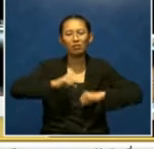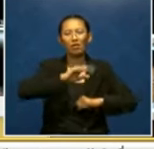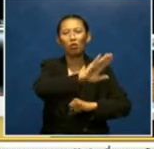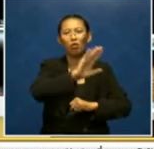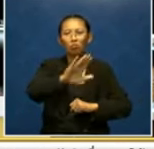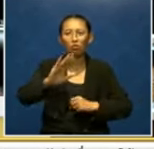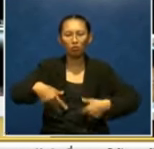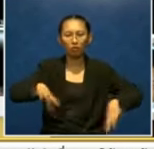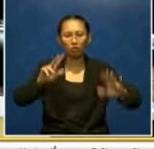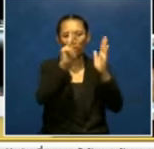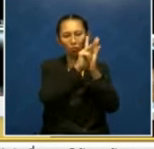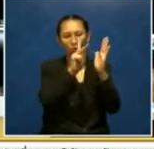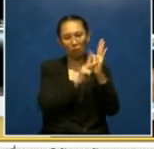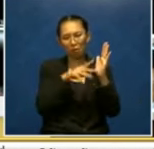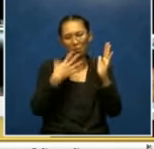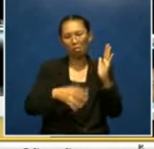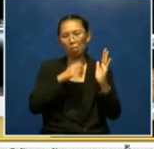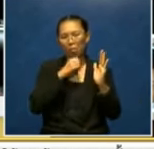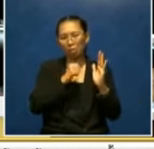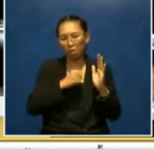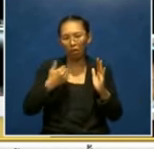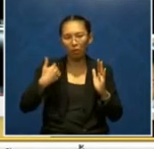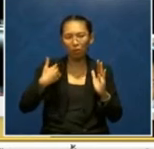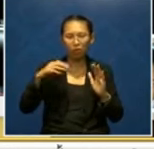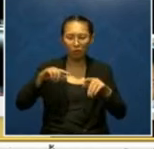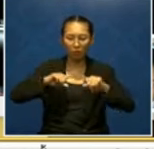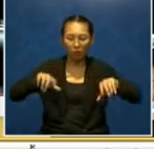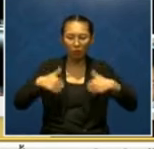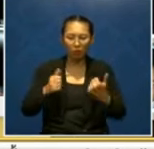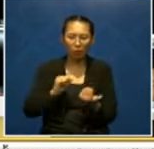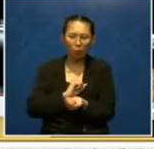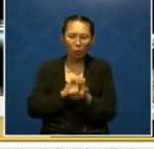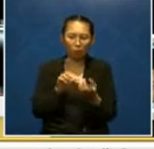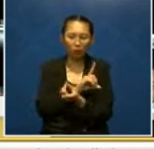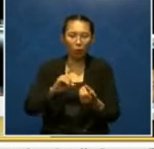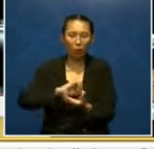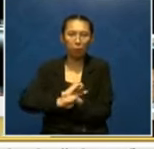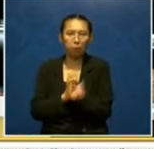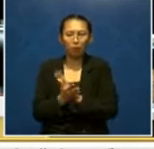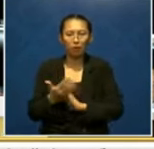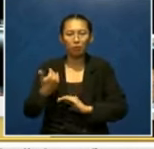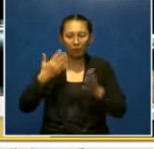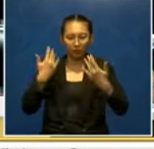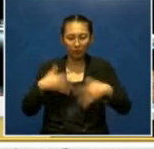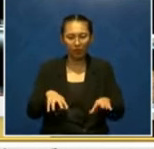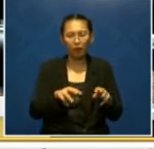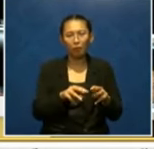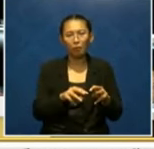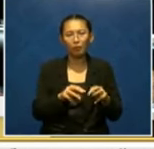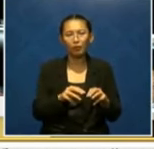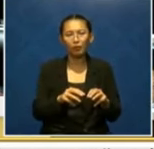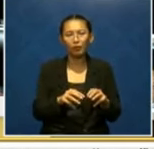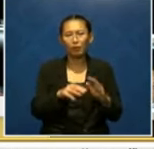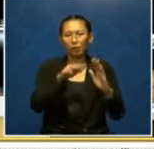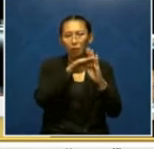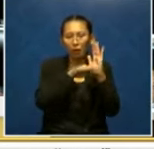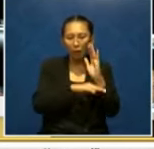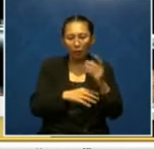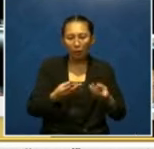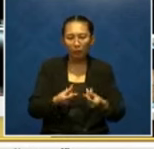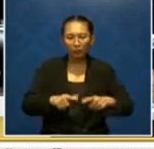กฎหมายก็ยังมีความล้าหลังไม่ได้ปรับปรุงให้ทันบริบทที่เปลี่ยนไปของสังคมรวมถึงการขาดมาตรการในการจำกัดขนาดของการถือครอง